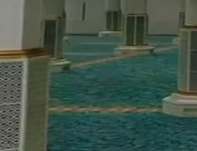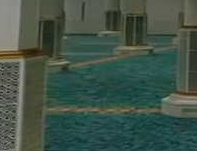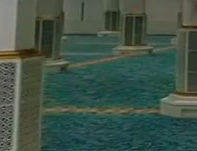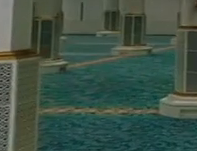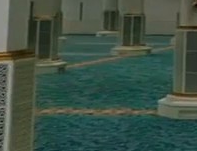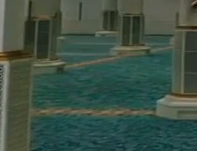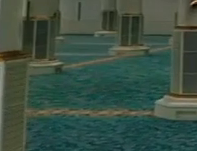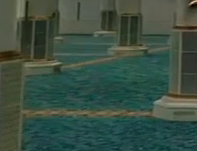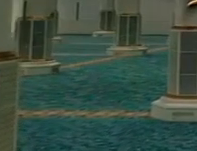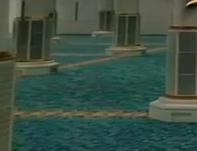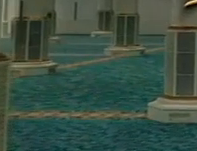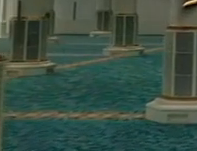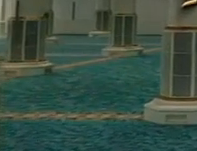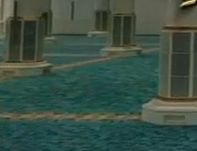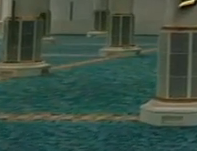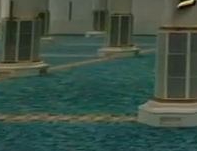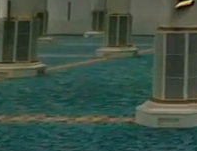الله. حي على الصلاة.